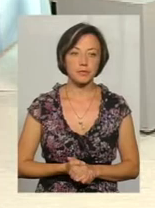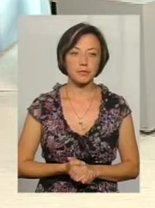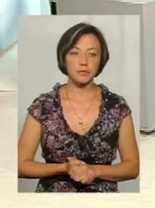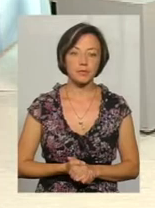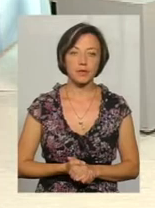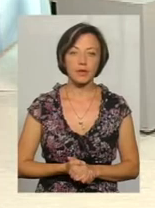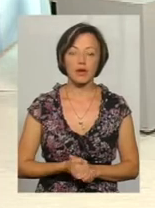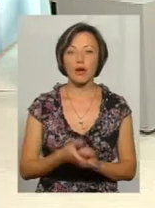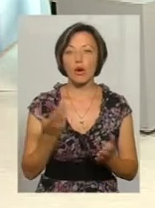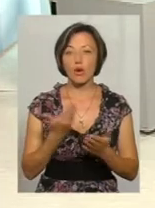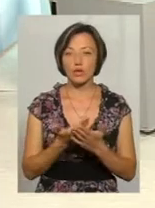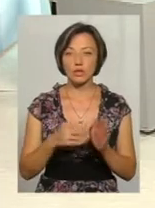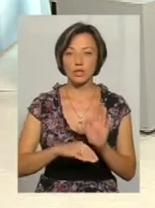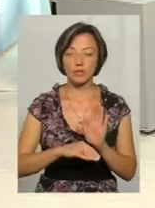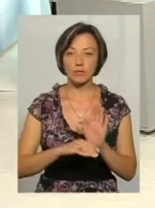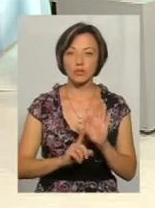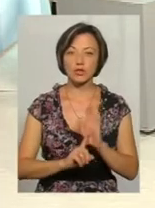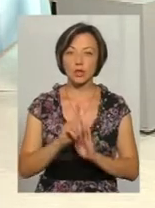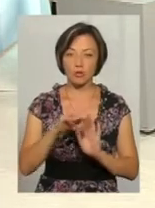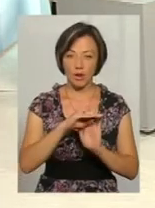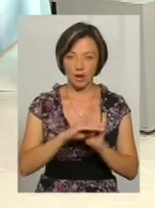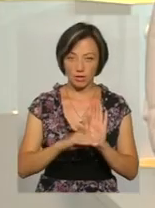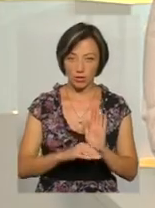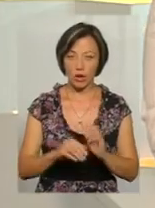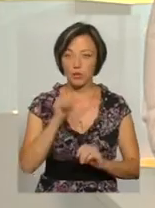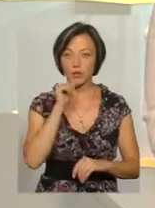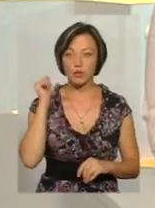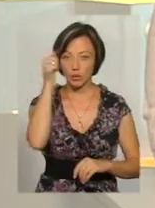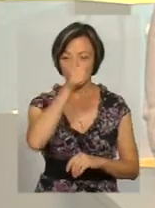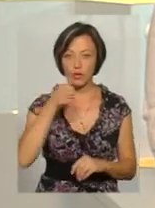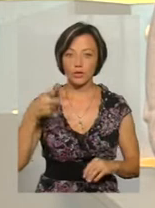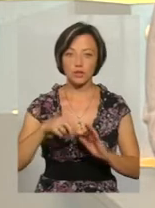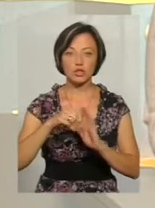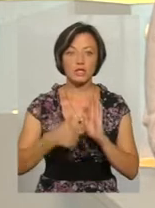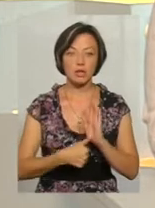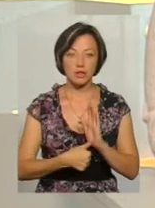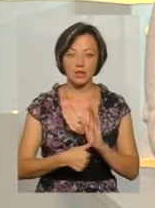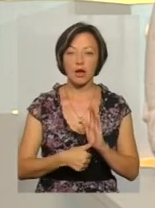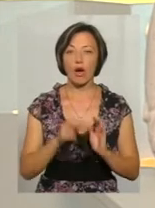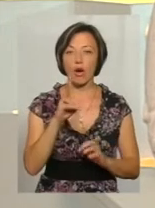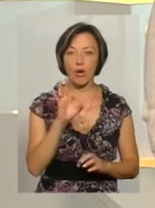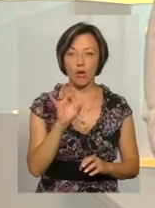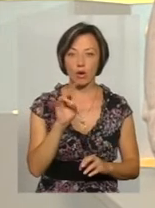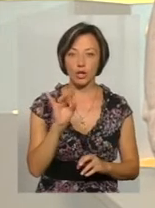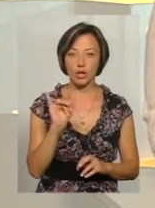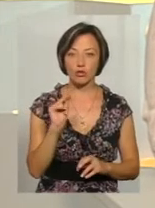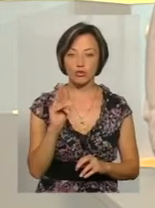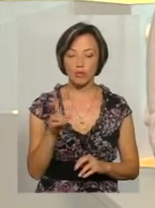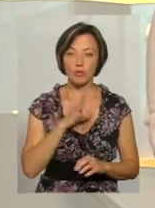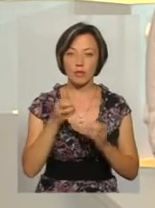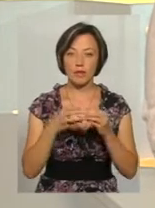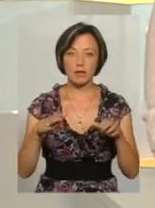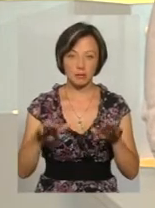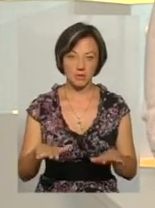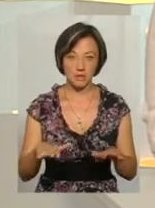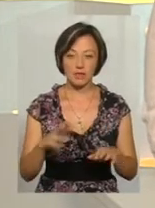Отож, найвищі, спочатку з приводу рейтингу. Минулого року, 2016-го, пан Куйнічук був на 15-й сходинці.